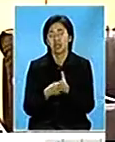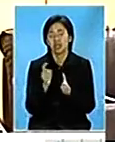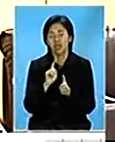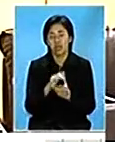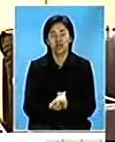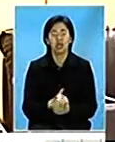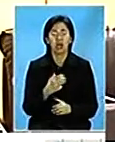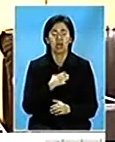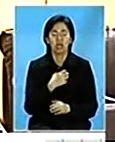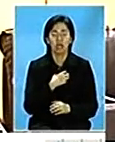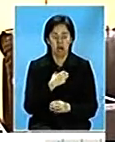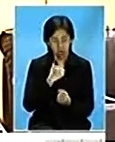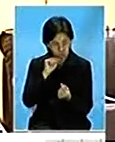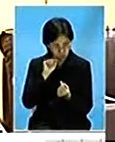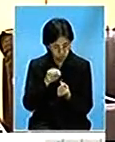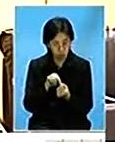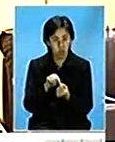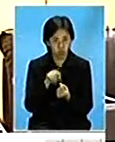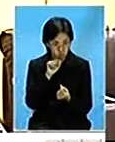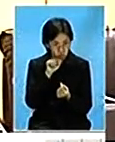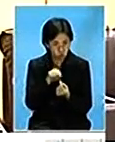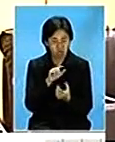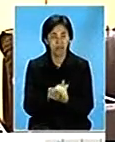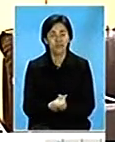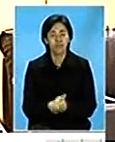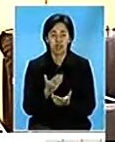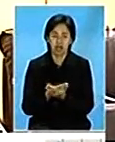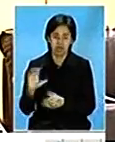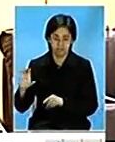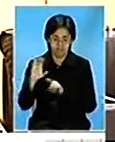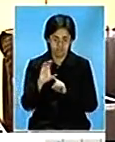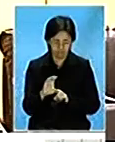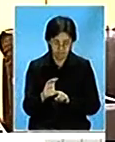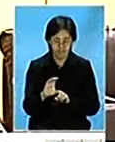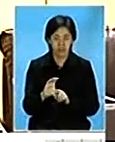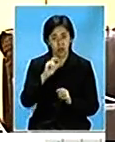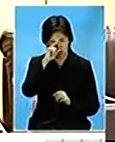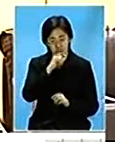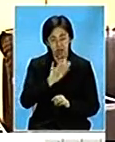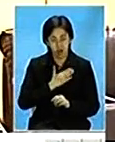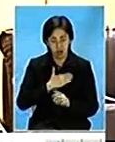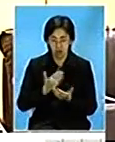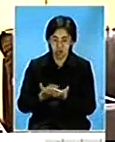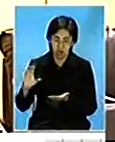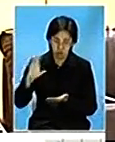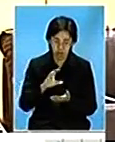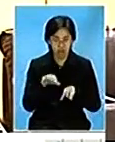องการให้เหมาะสมกับเพียงเหมาะสมกับงบประมาณของประเทศชาติครับ